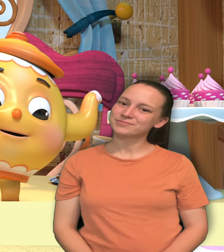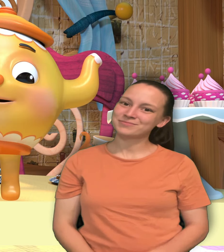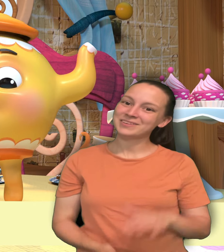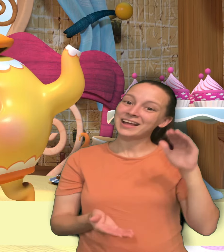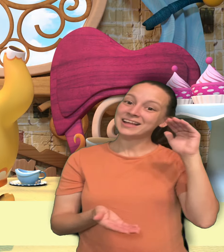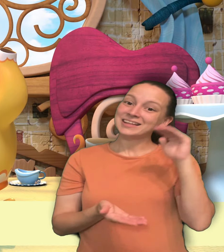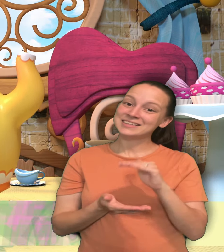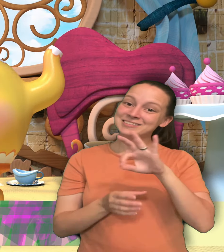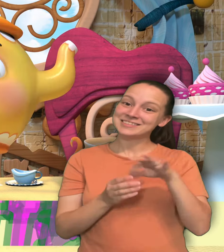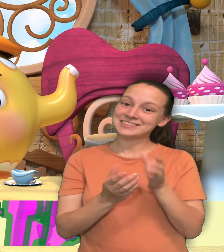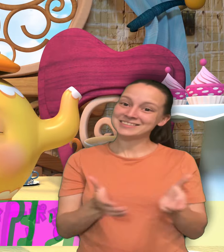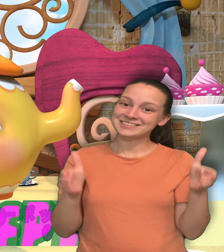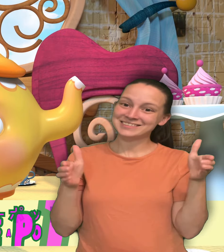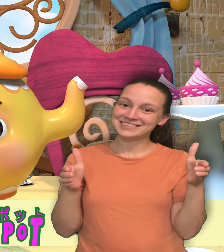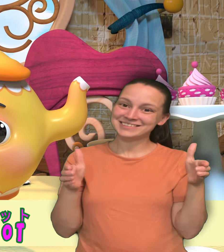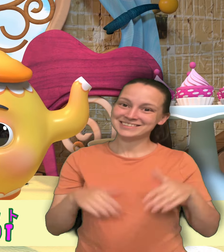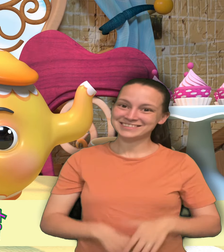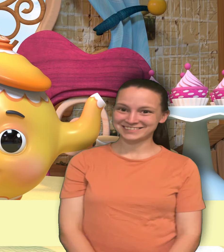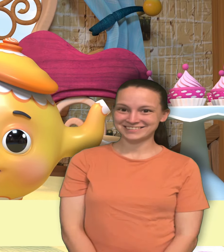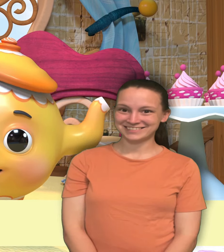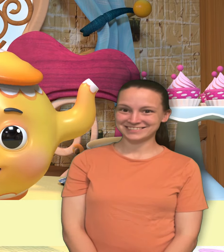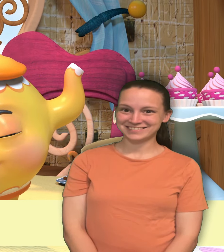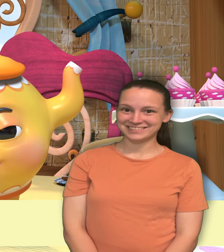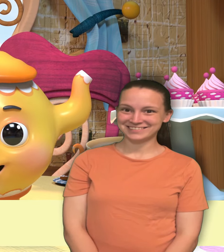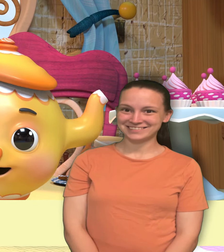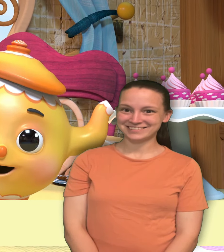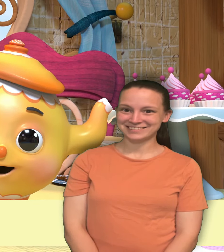E僕はチーポット